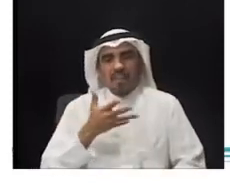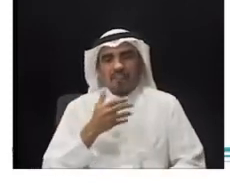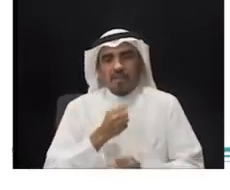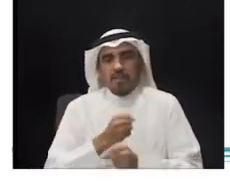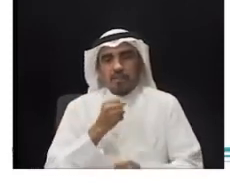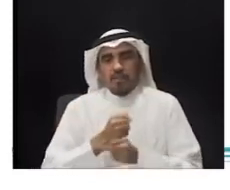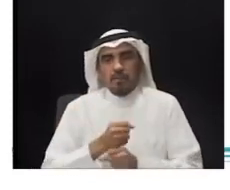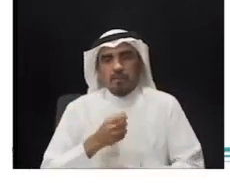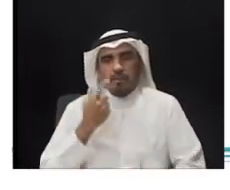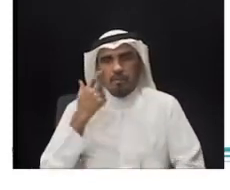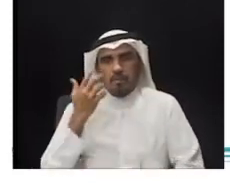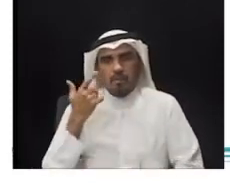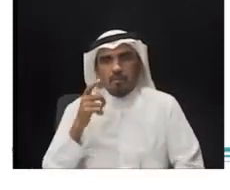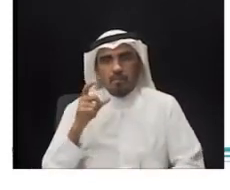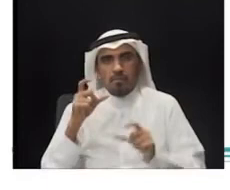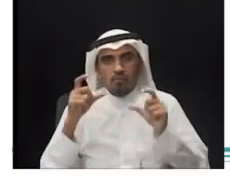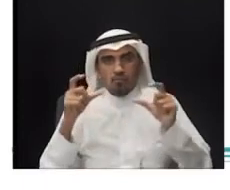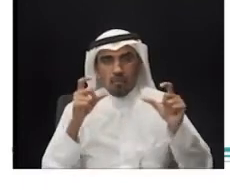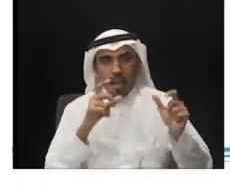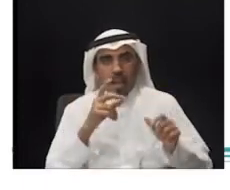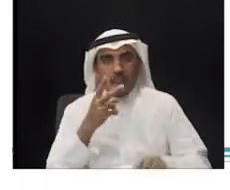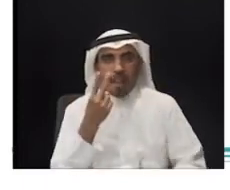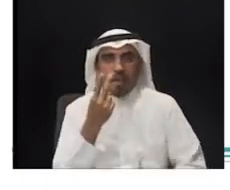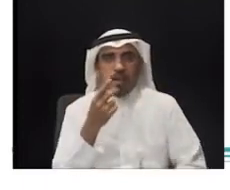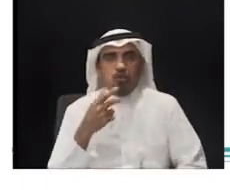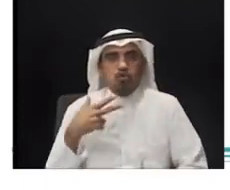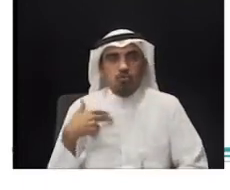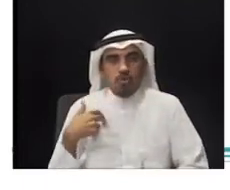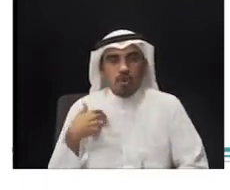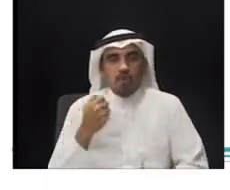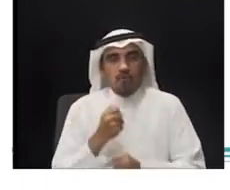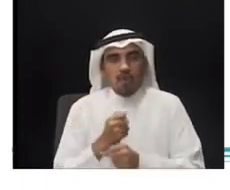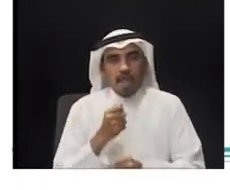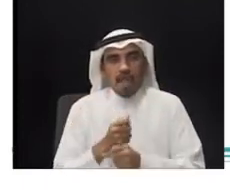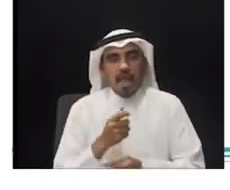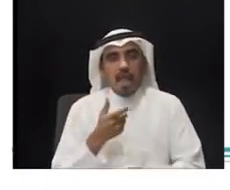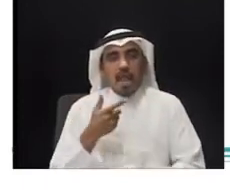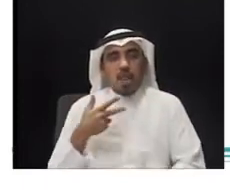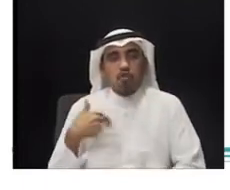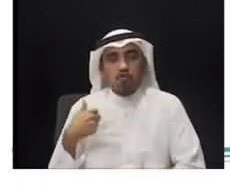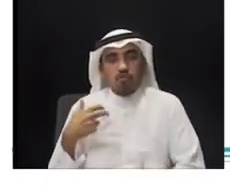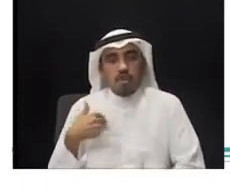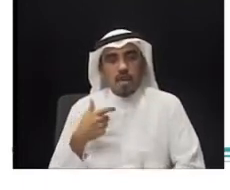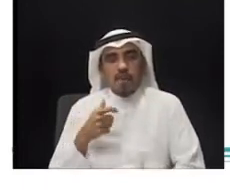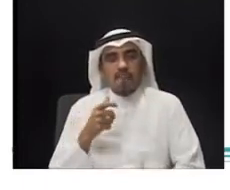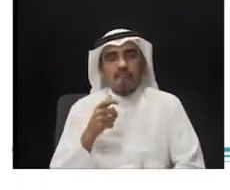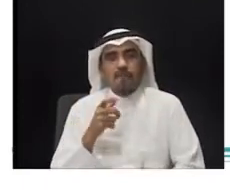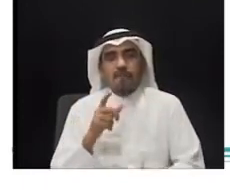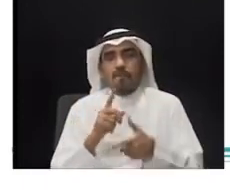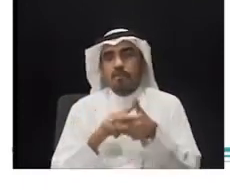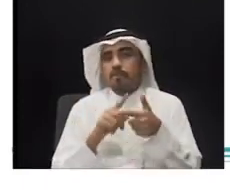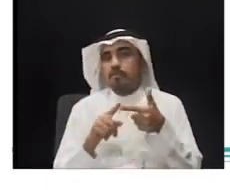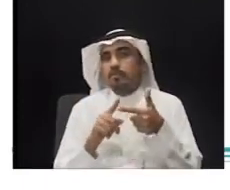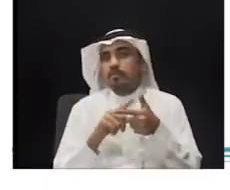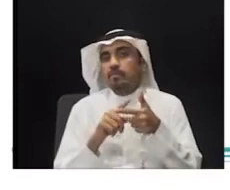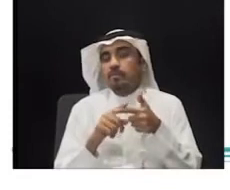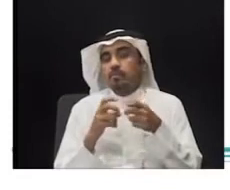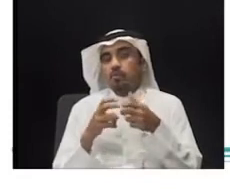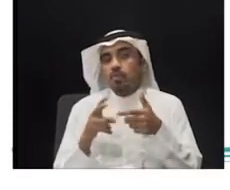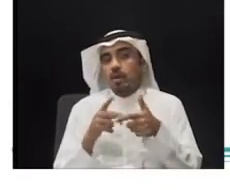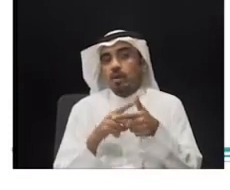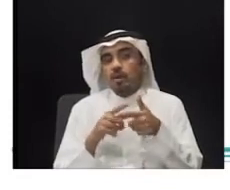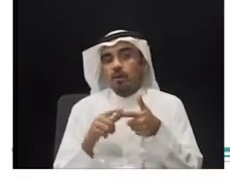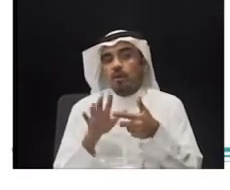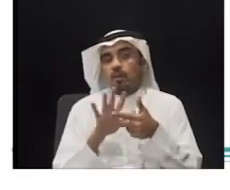وكيف أستخدمها. نتذكر أن الجمل نوعان، تأتي اسمية وفعلية. الاسمية تتألف من